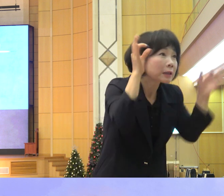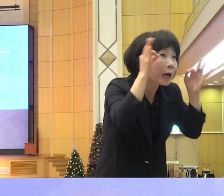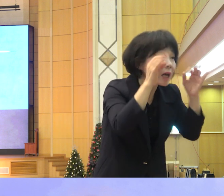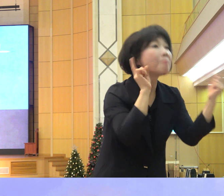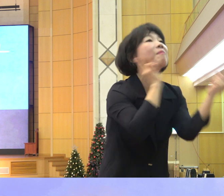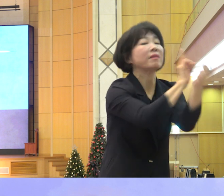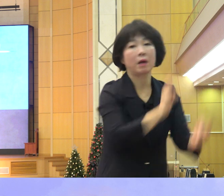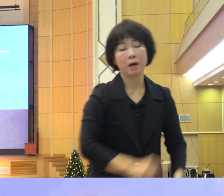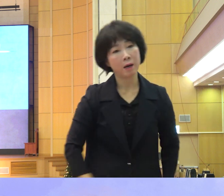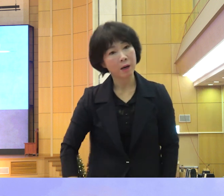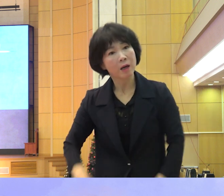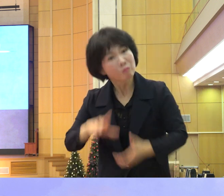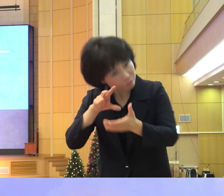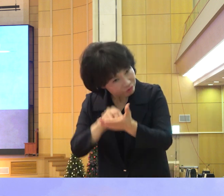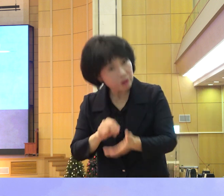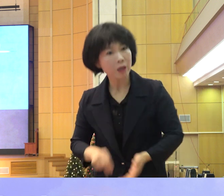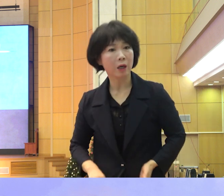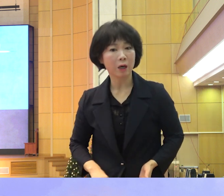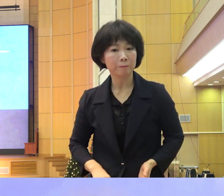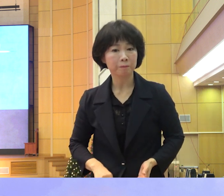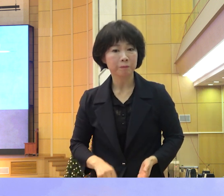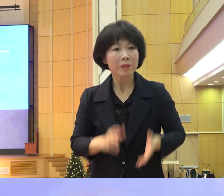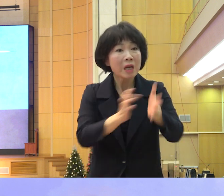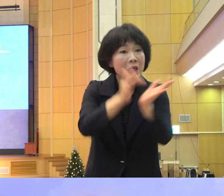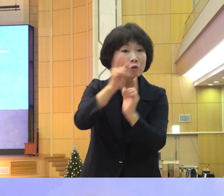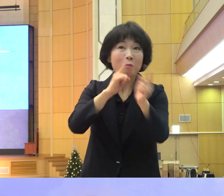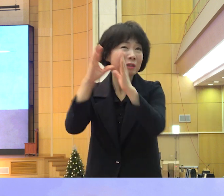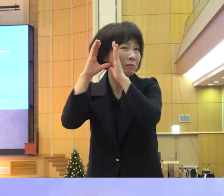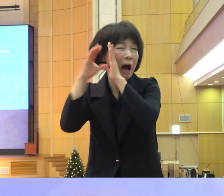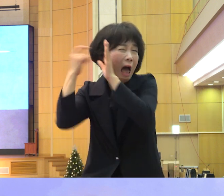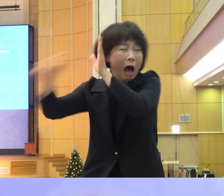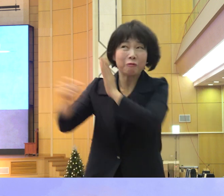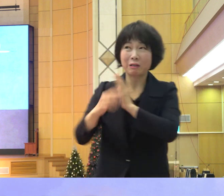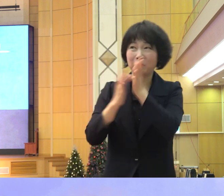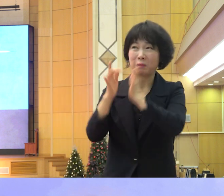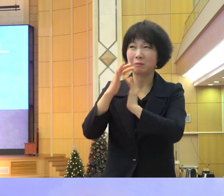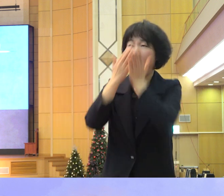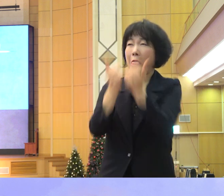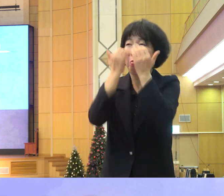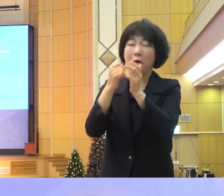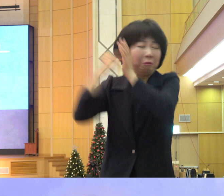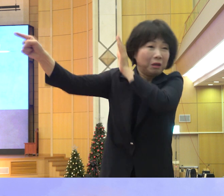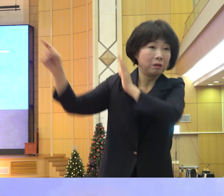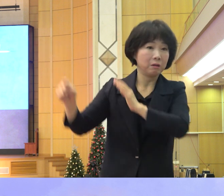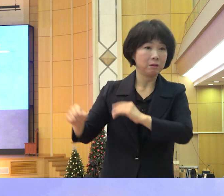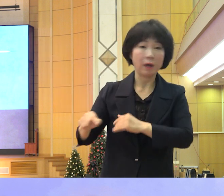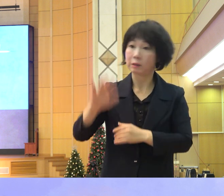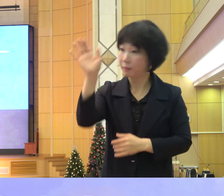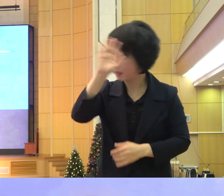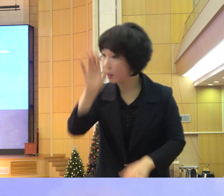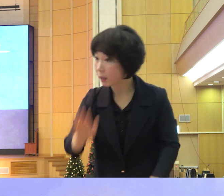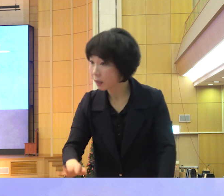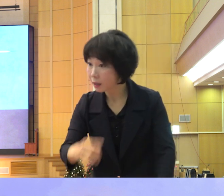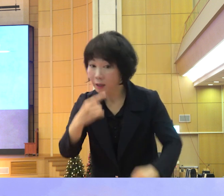귀를 진리에서 돌이켜 진리의 말씀에 귀를 열어야 되는데, 따라합시다. 우리는